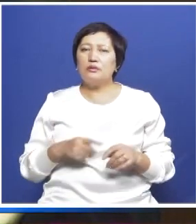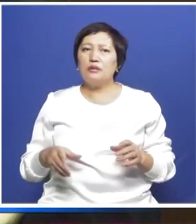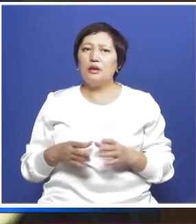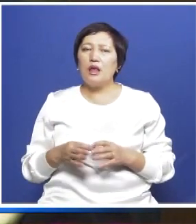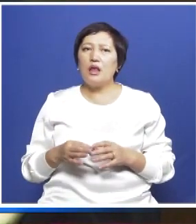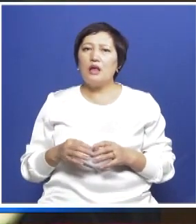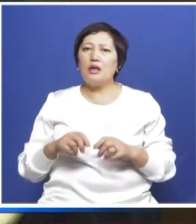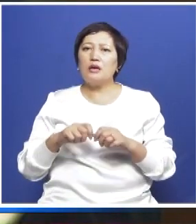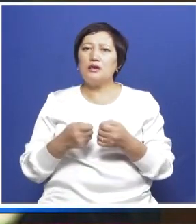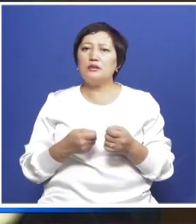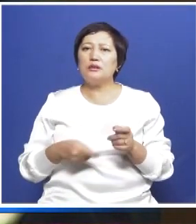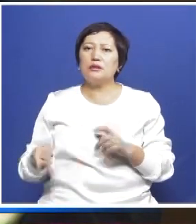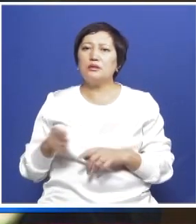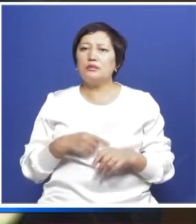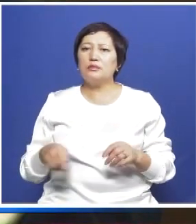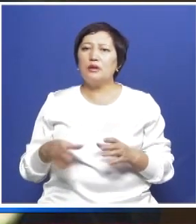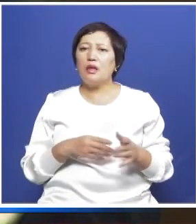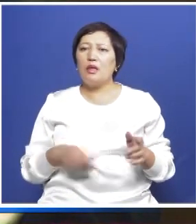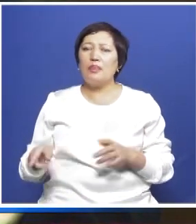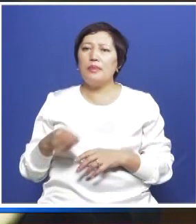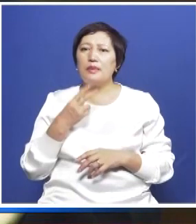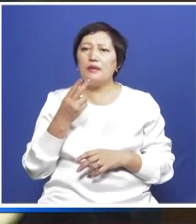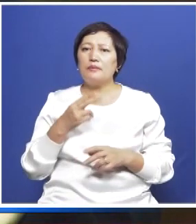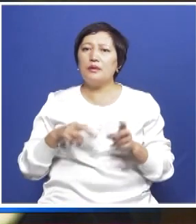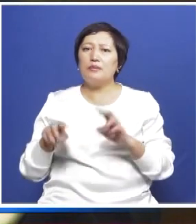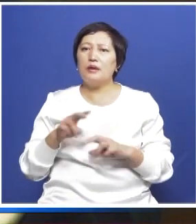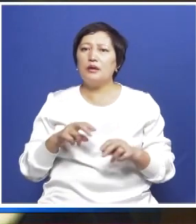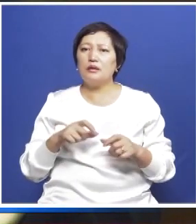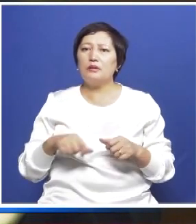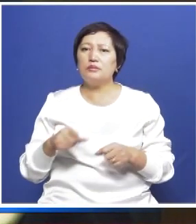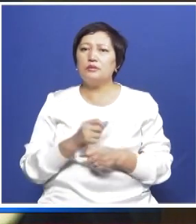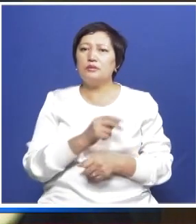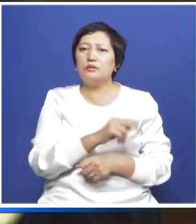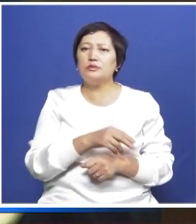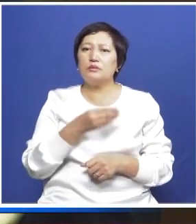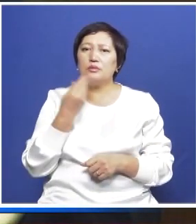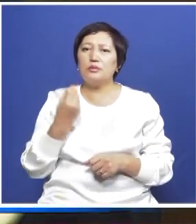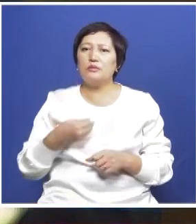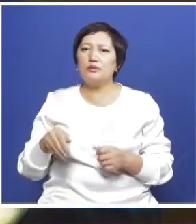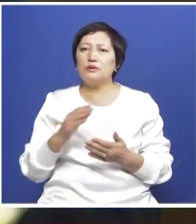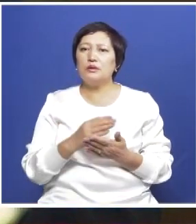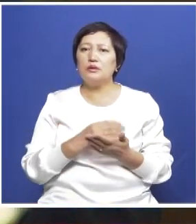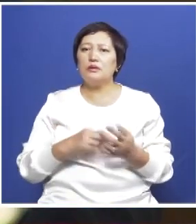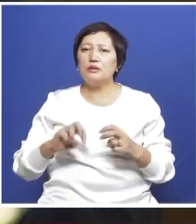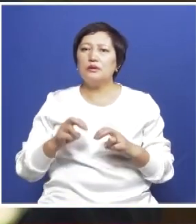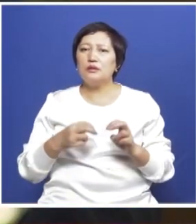суардың ескірген нормалары, сондай-ақ тиімді бақылау жүйесінің болмауы секілді мәселелер бар.